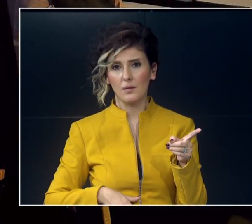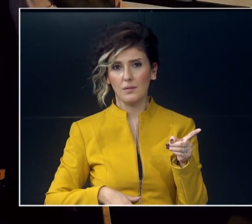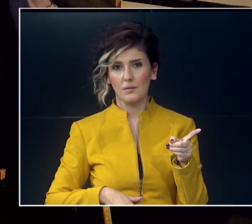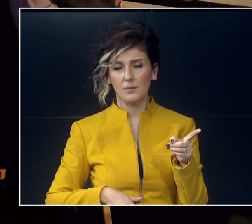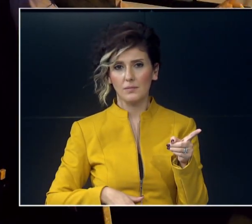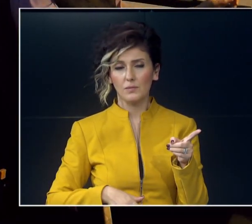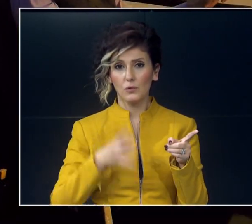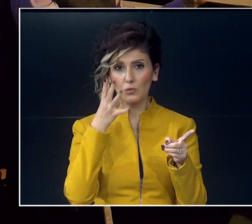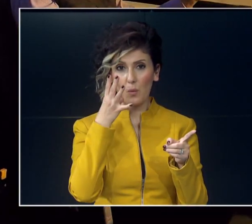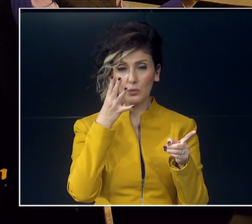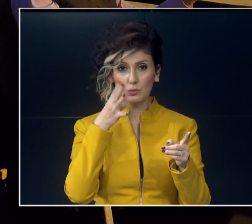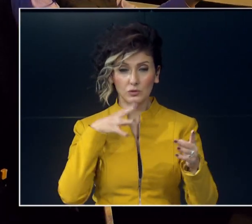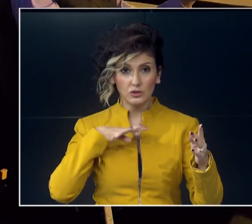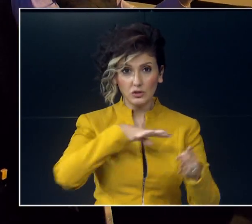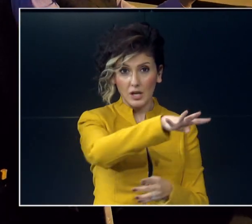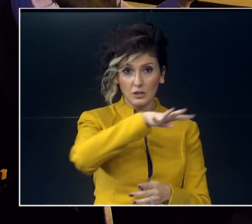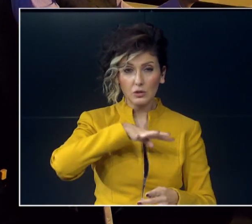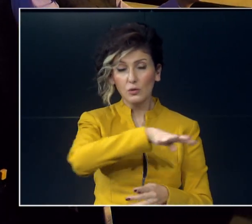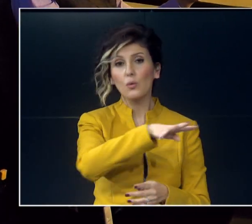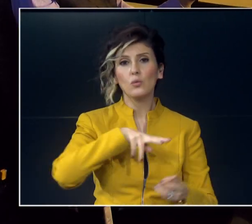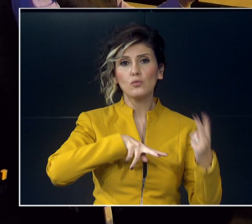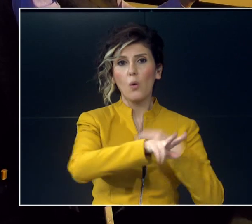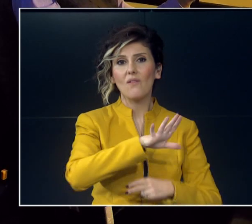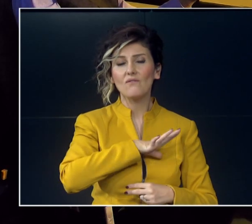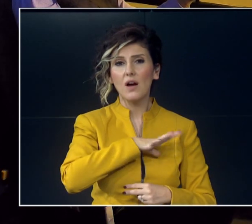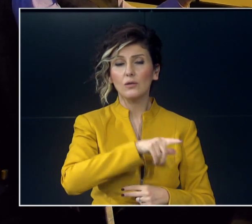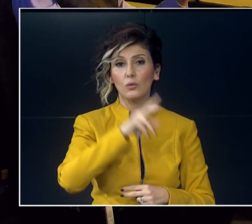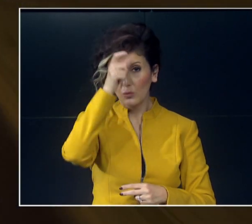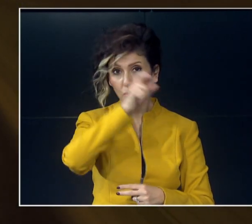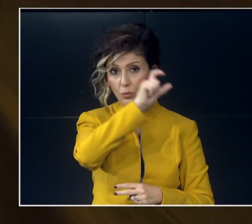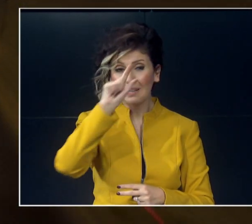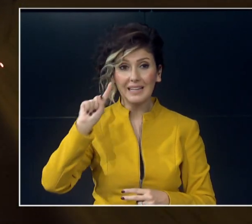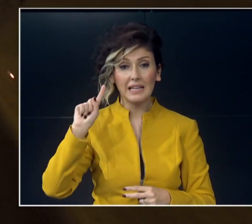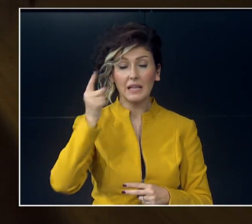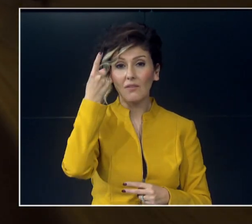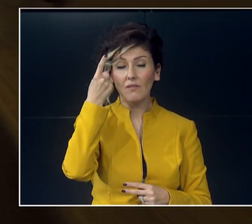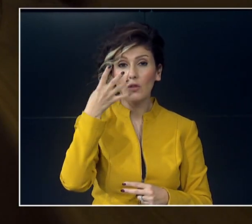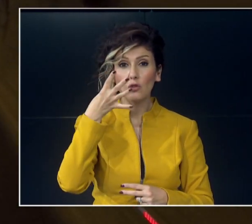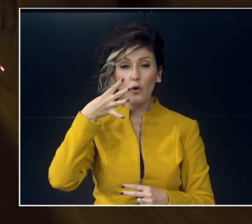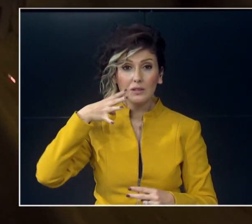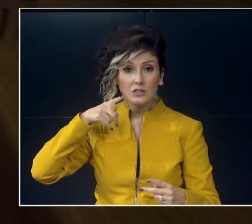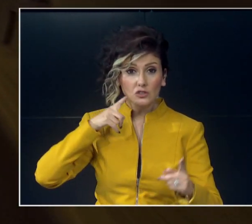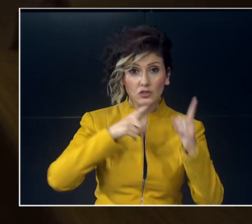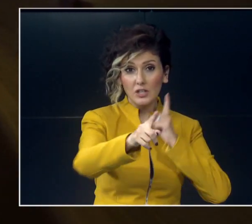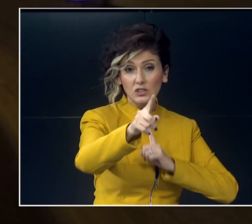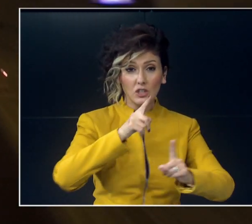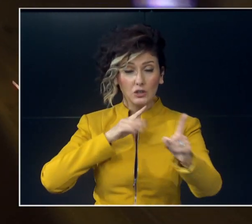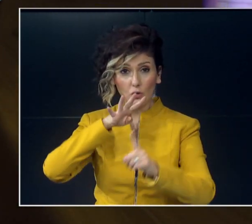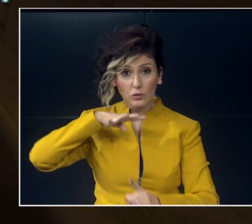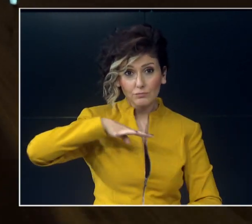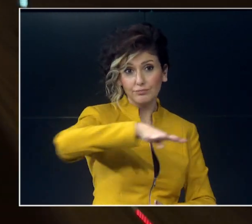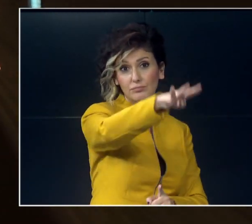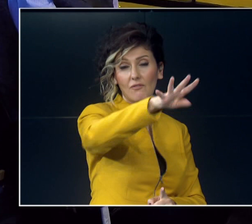4 şeritli bir yol geçiyor içinden. Türkiye'de ilk defa 4 şerit aynı tünelden